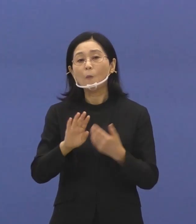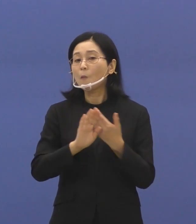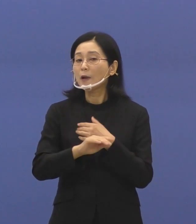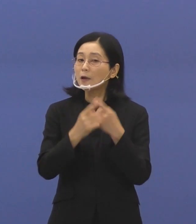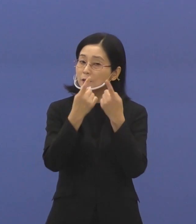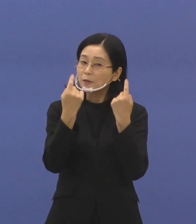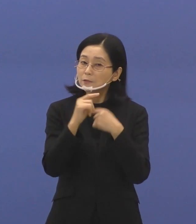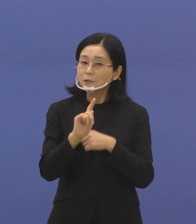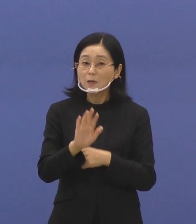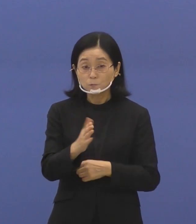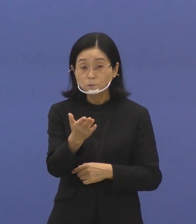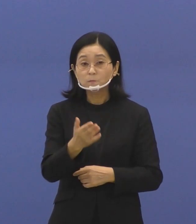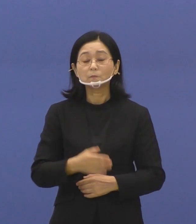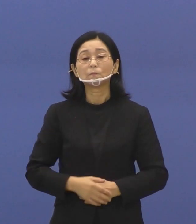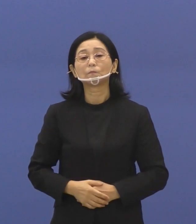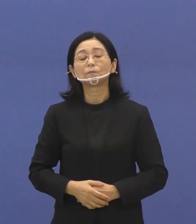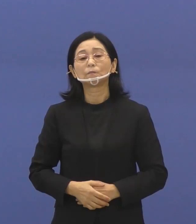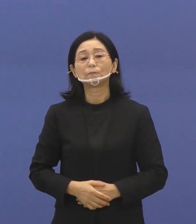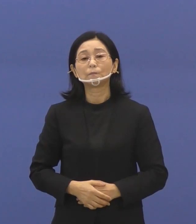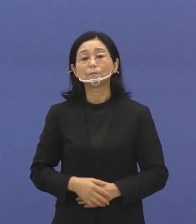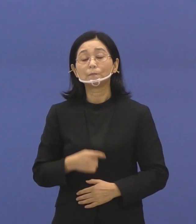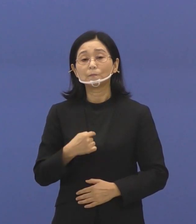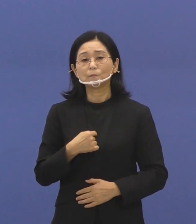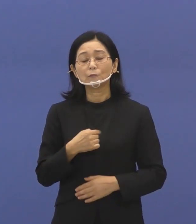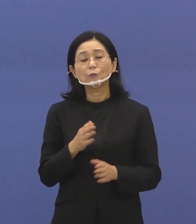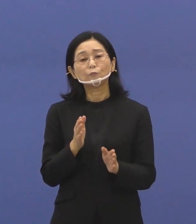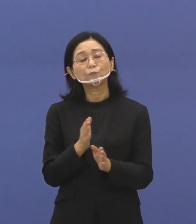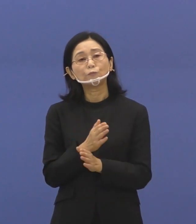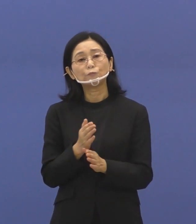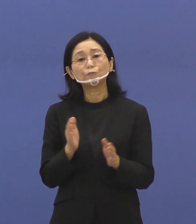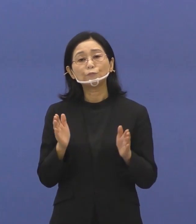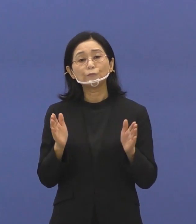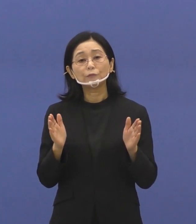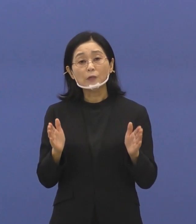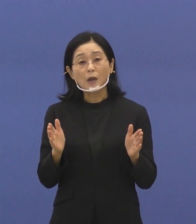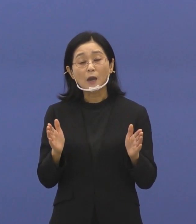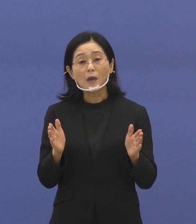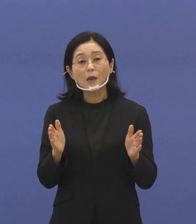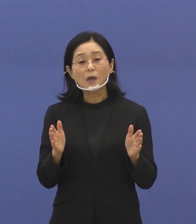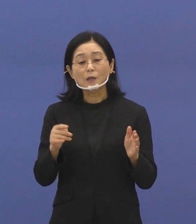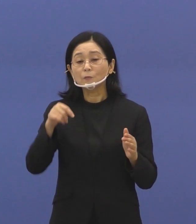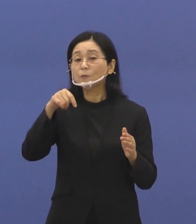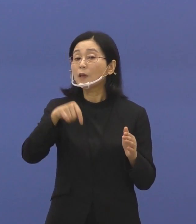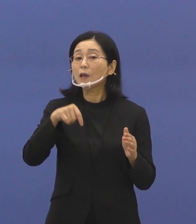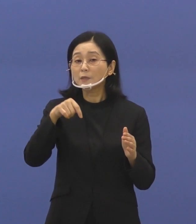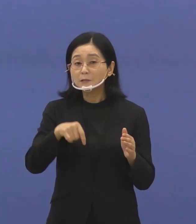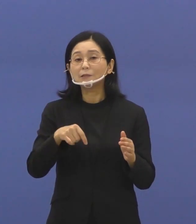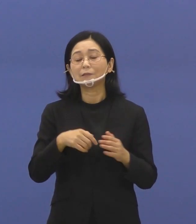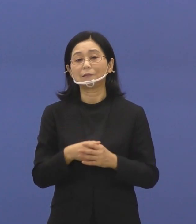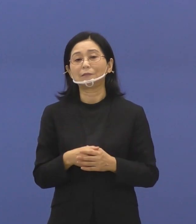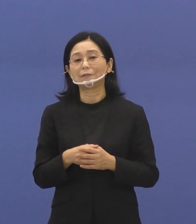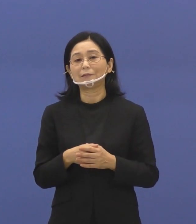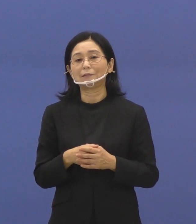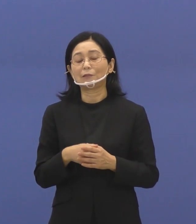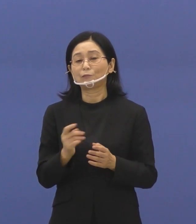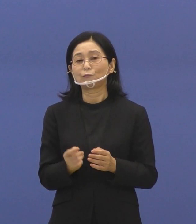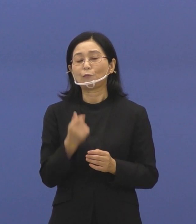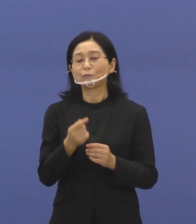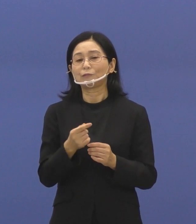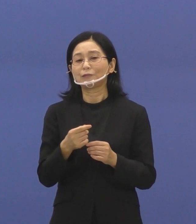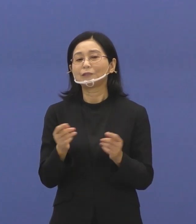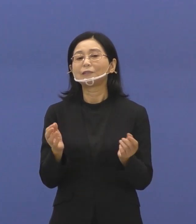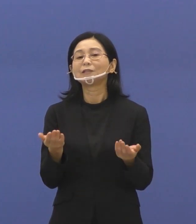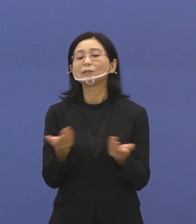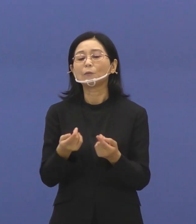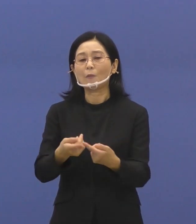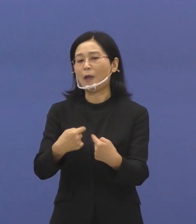教えてください。 はい、結構休暇にしていた日にこう急遽仕事が